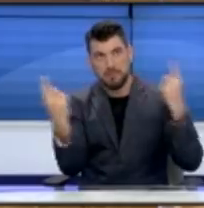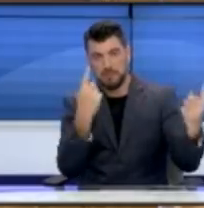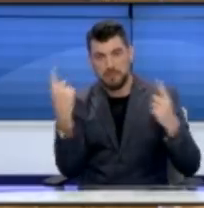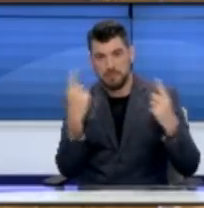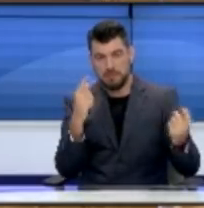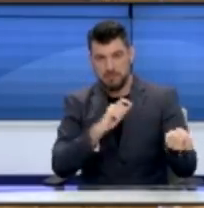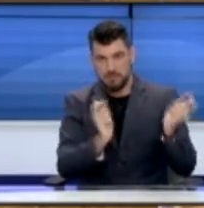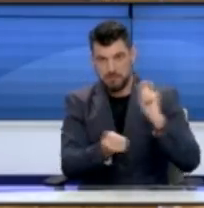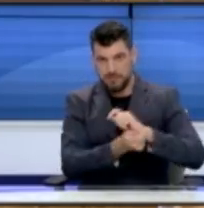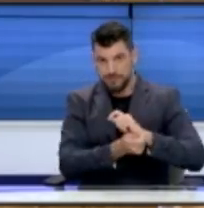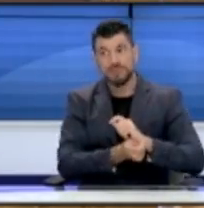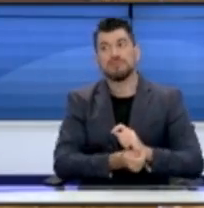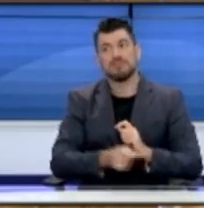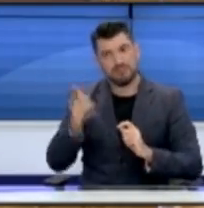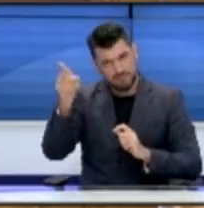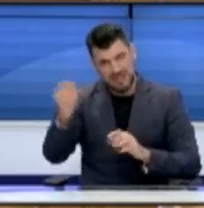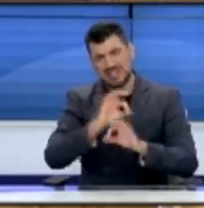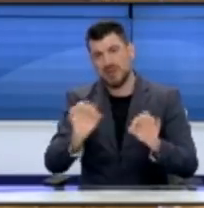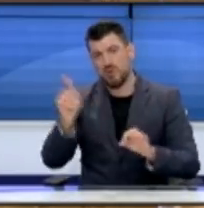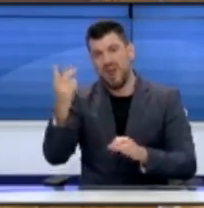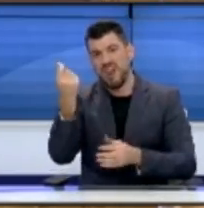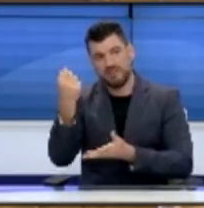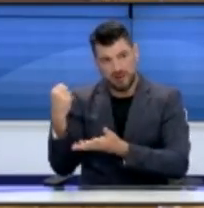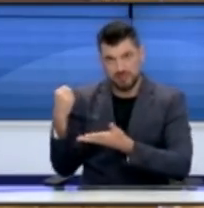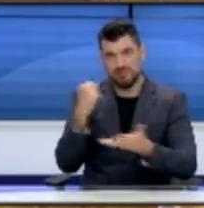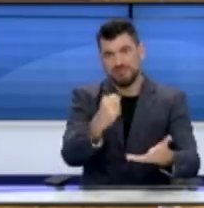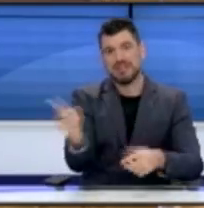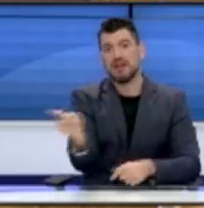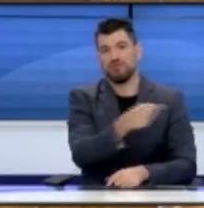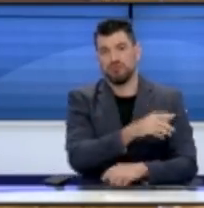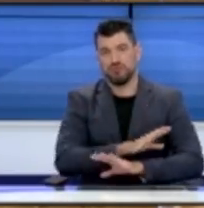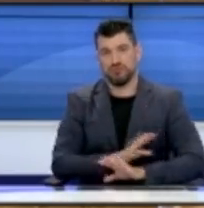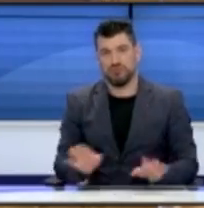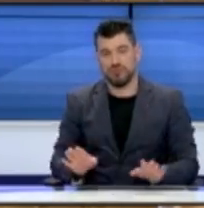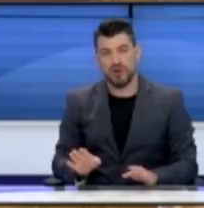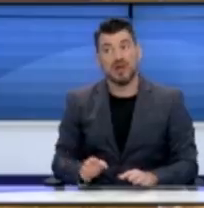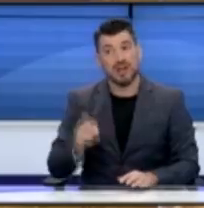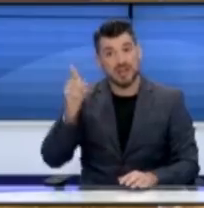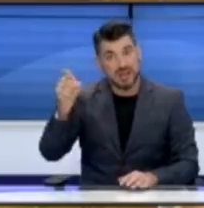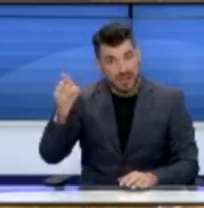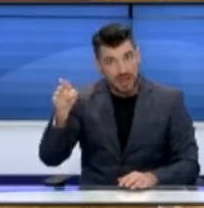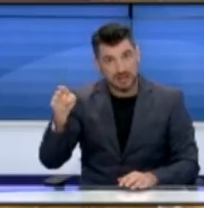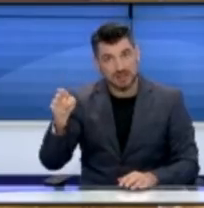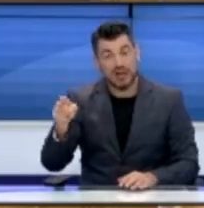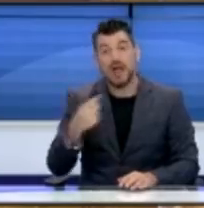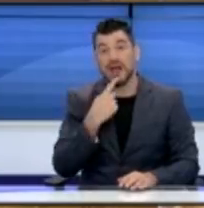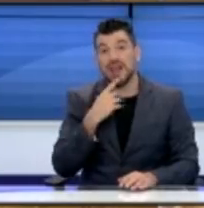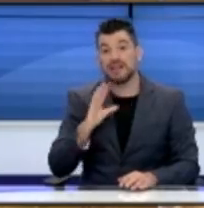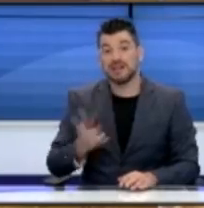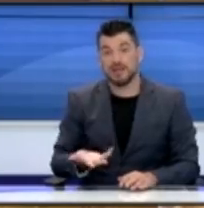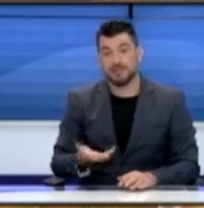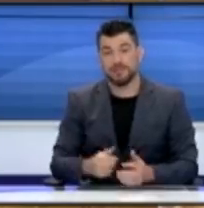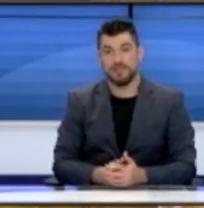τόσο εσείς της κυβέρνησης, όσο και εσείς της αντιπολίτευσης, υπερθεματίζετε τις παρεμβάσεις για το Ταμείο Ανάκαμψης για